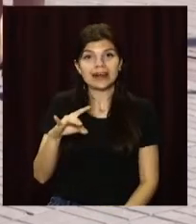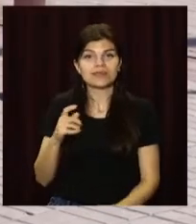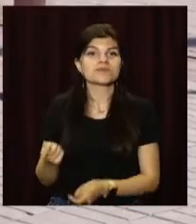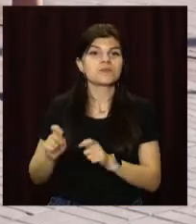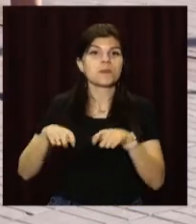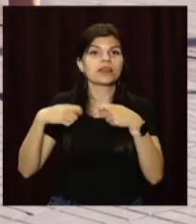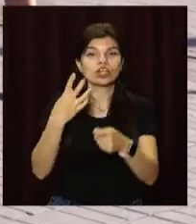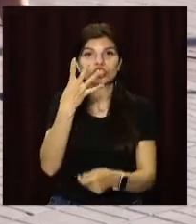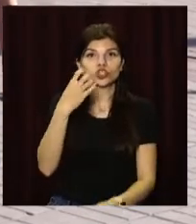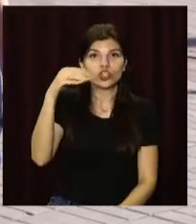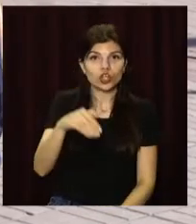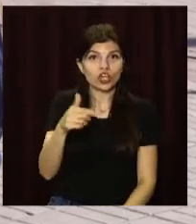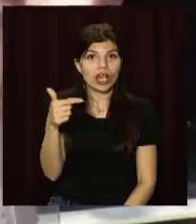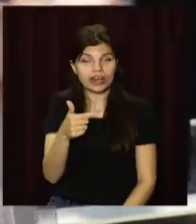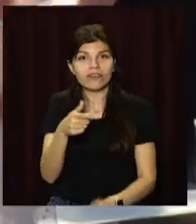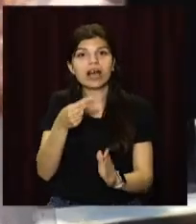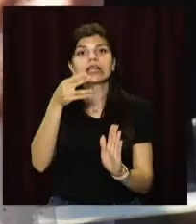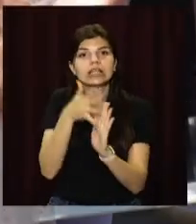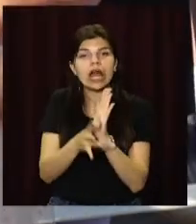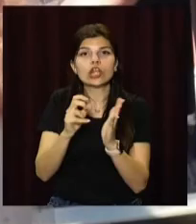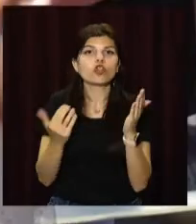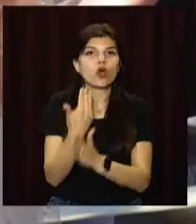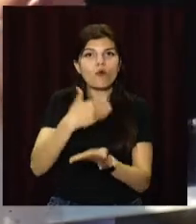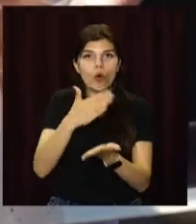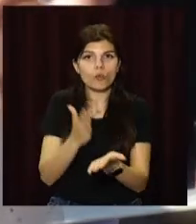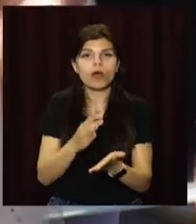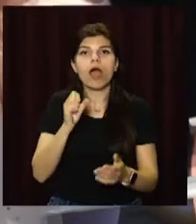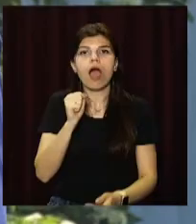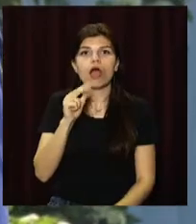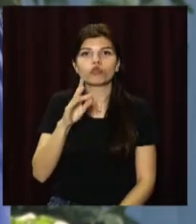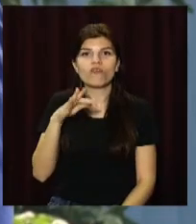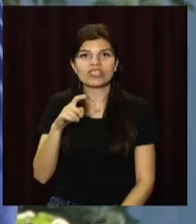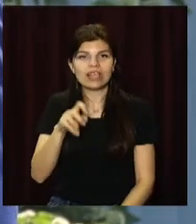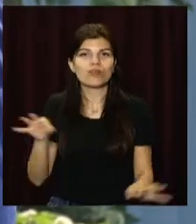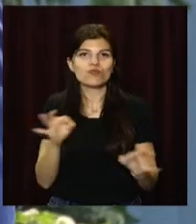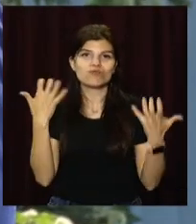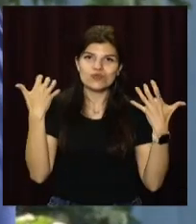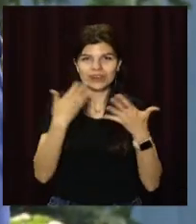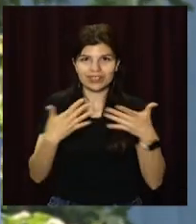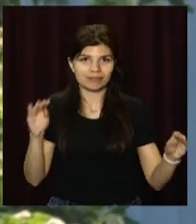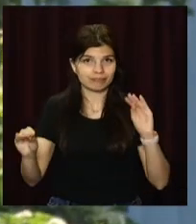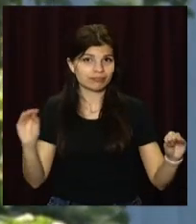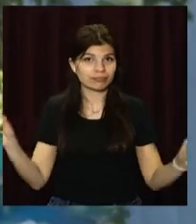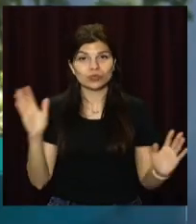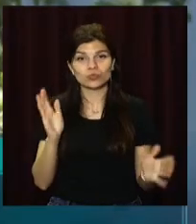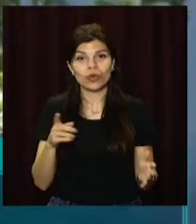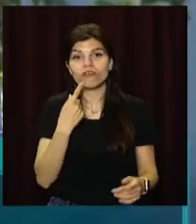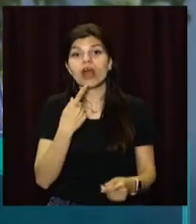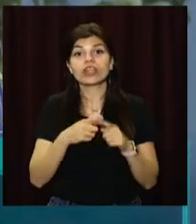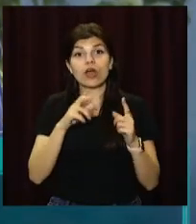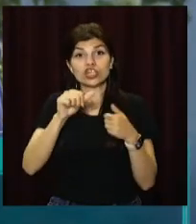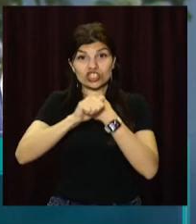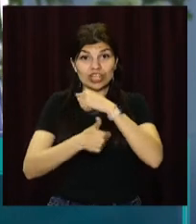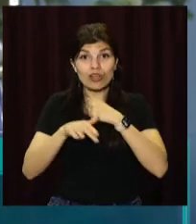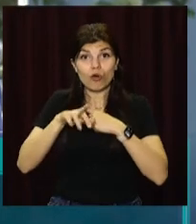закладу 400 тисяч гривень. Їх витратять на нове обладнання для актової зали. Наш 16-й колегіум входить в тройку лучших